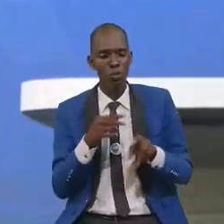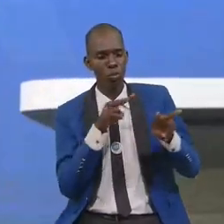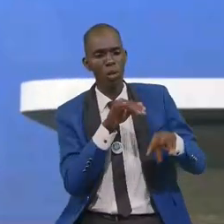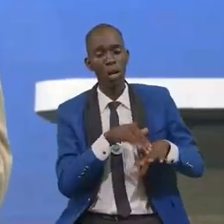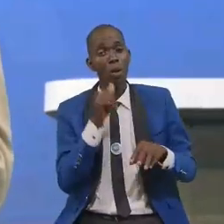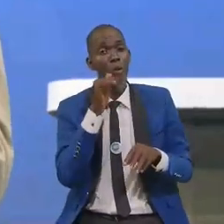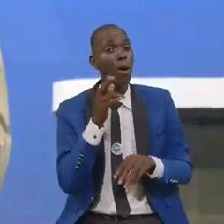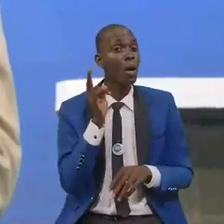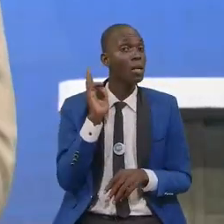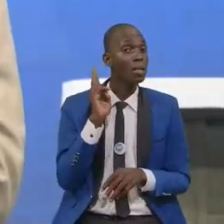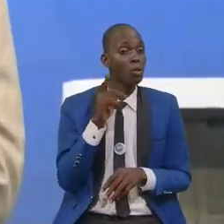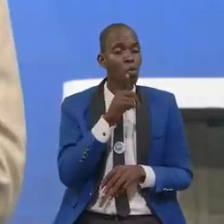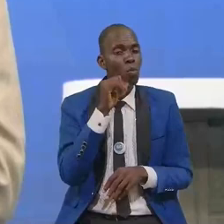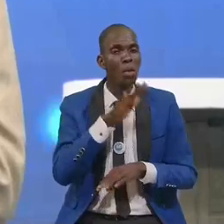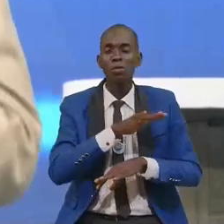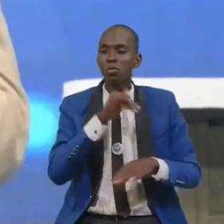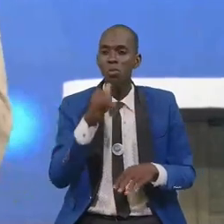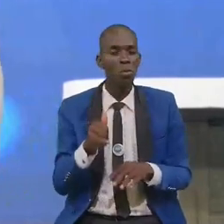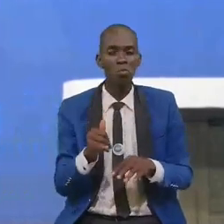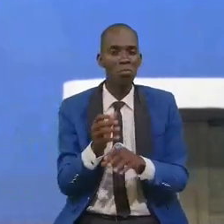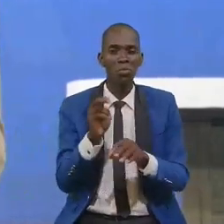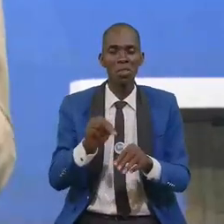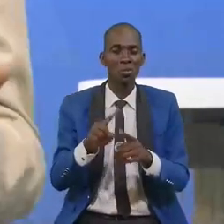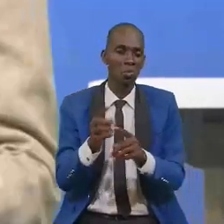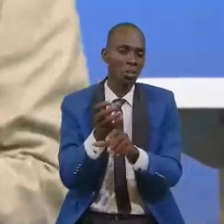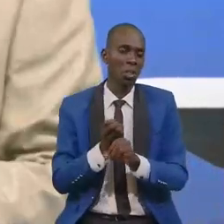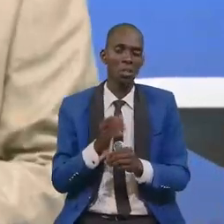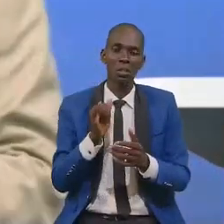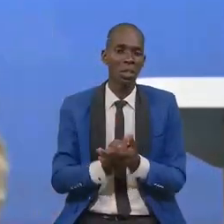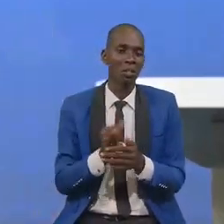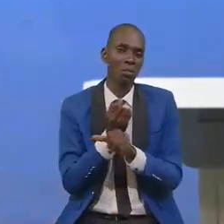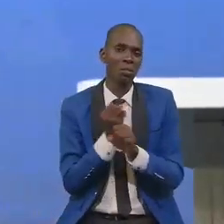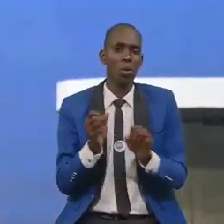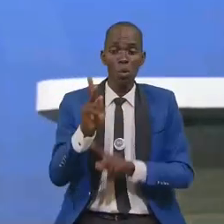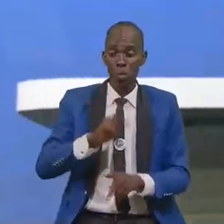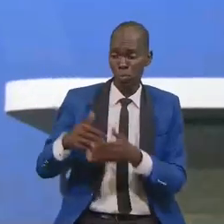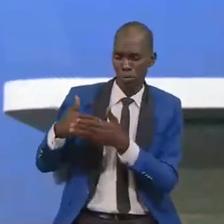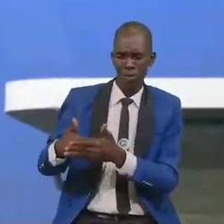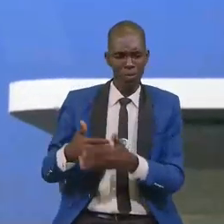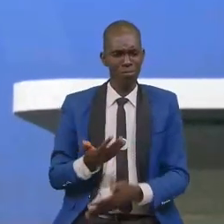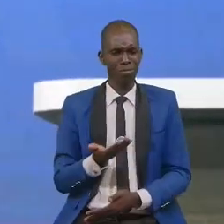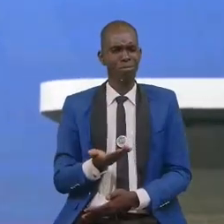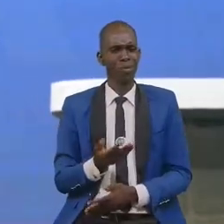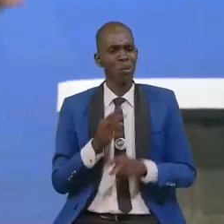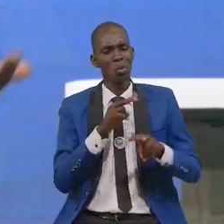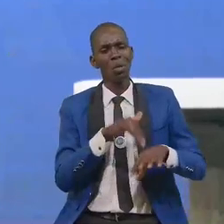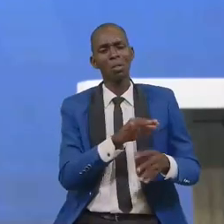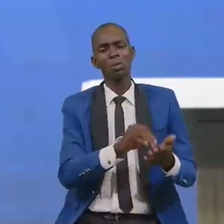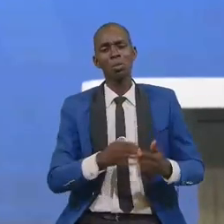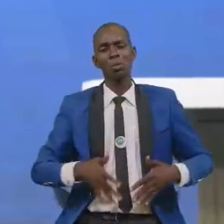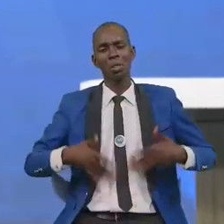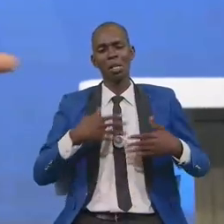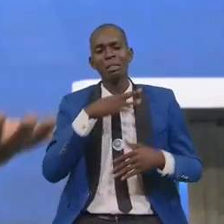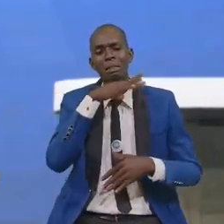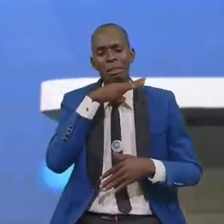elle ne méritait pas le salut même les gens autour disaient regardez même tel que tu as vécu la vie